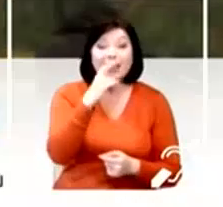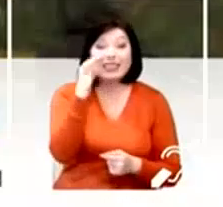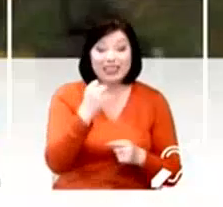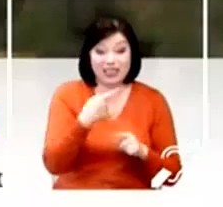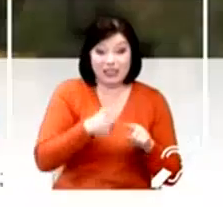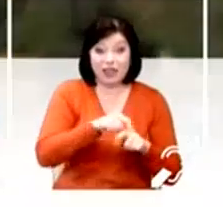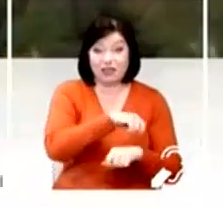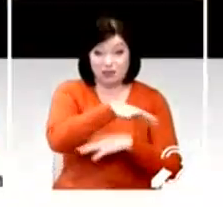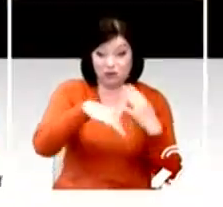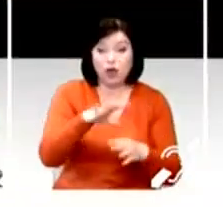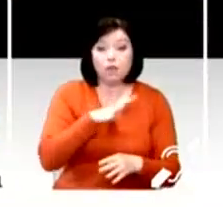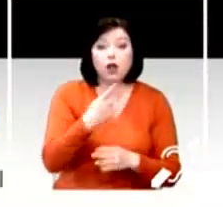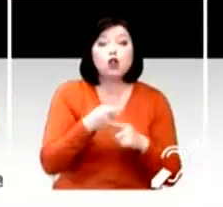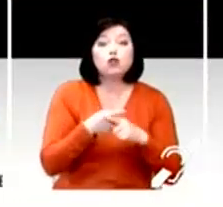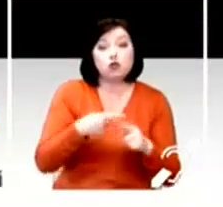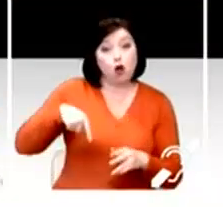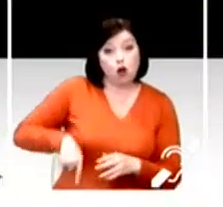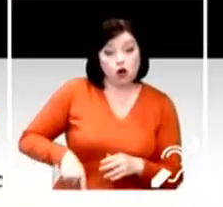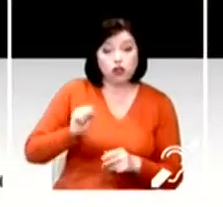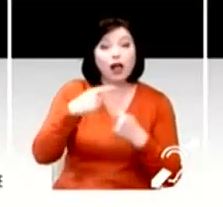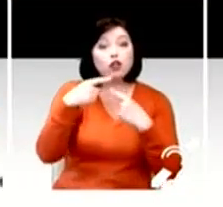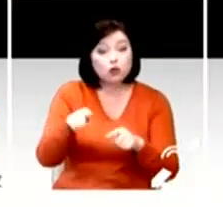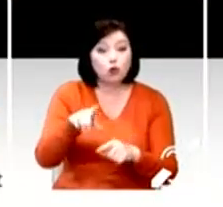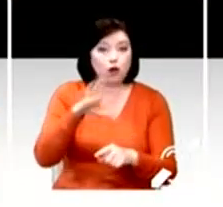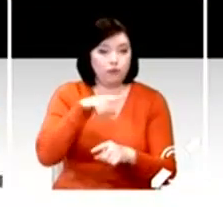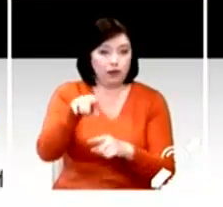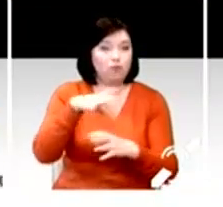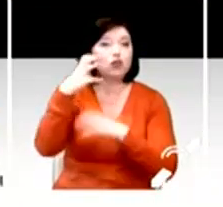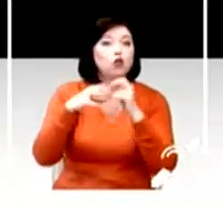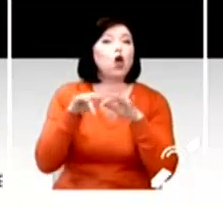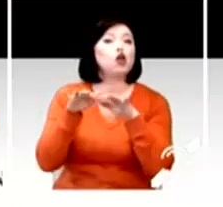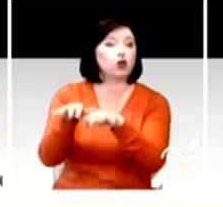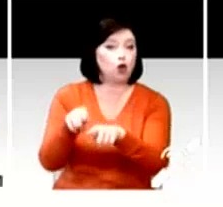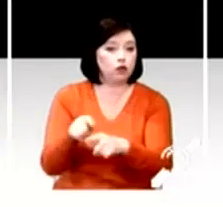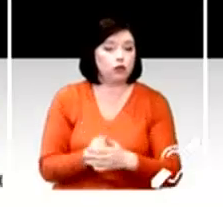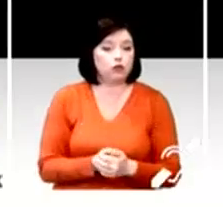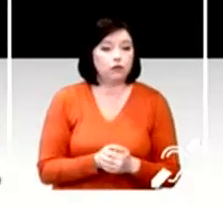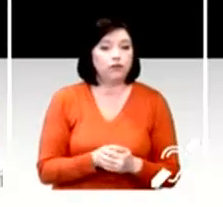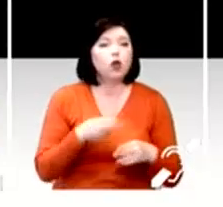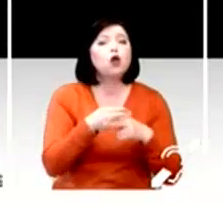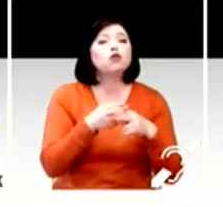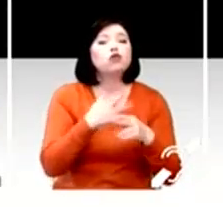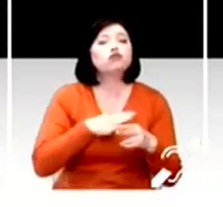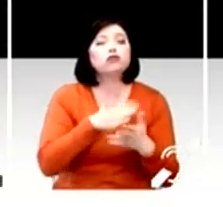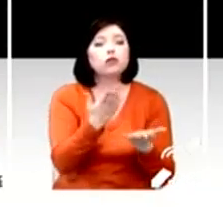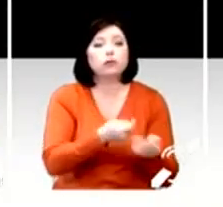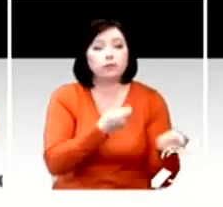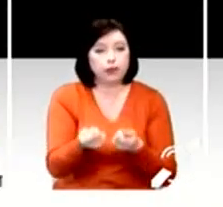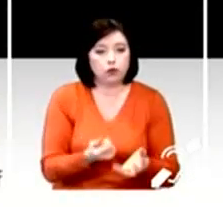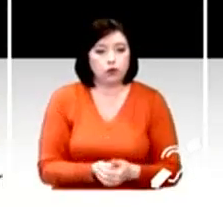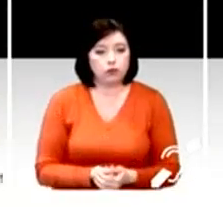dintre manifestanți avea un cuțit, iar altul era dat în urmărire internațională. Cuțitul, pentru ce vă trebuie să-l